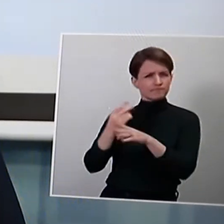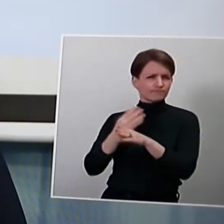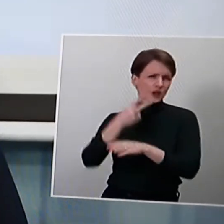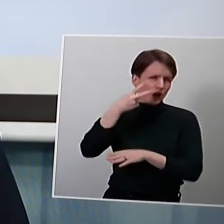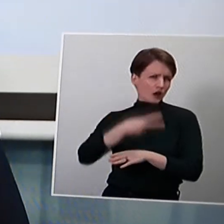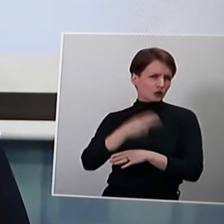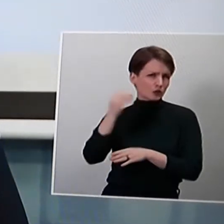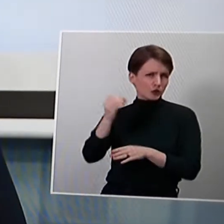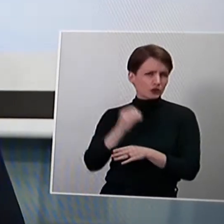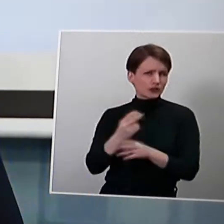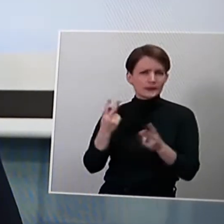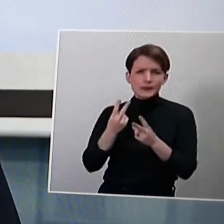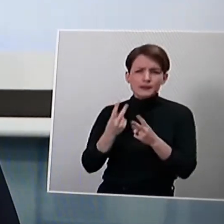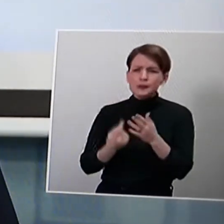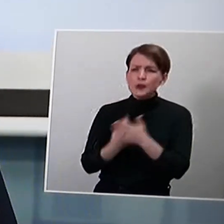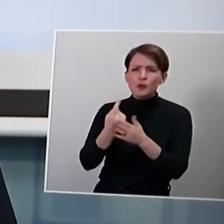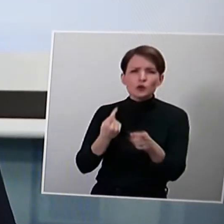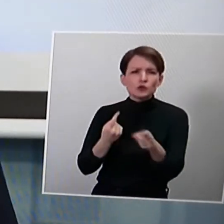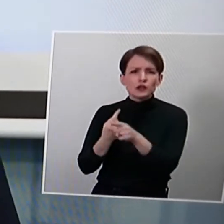minnekään tiettyyn